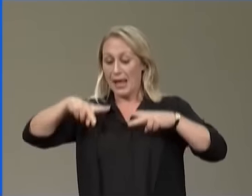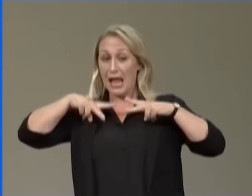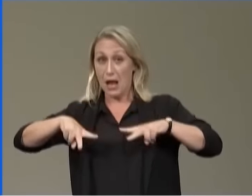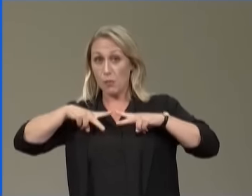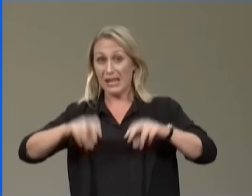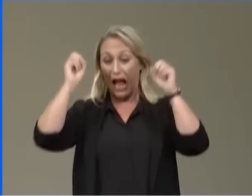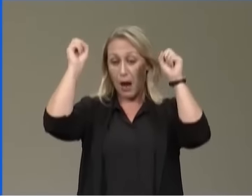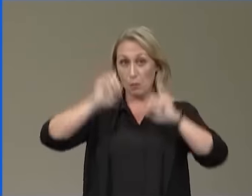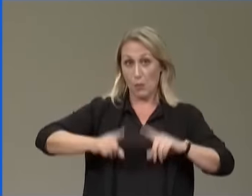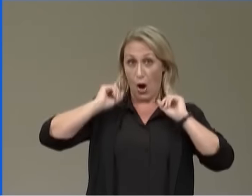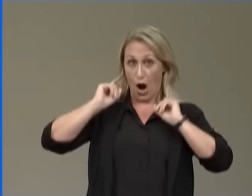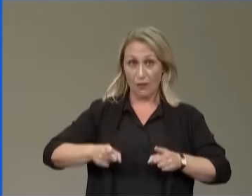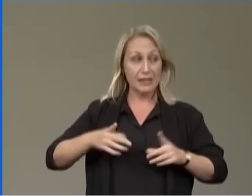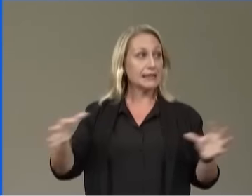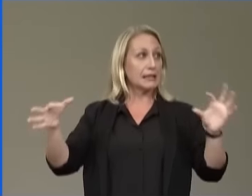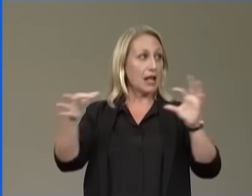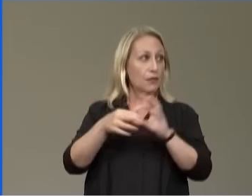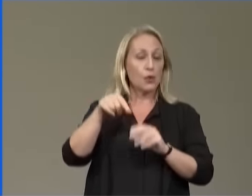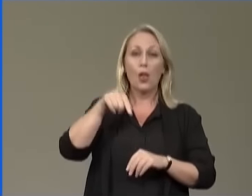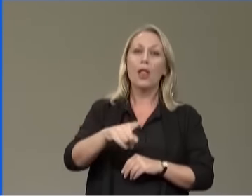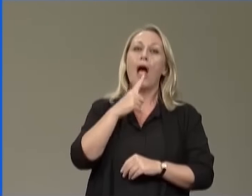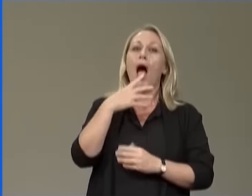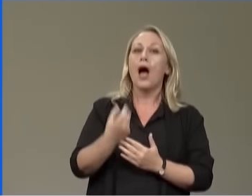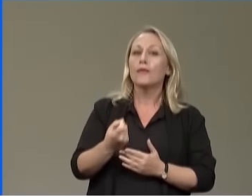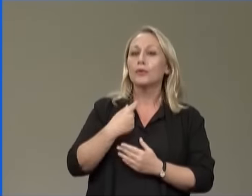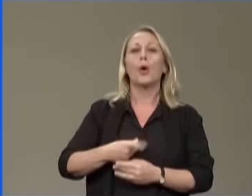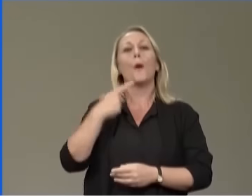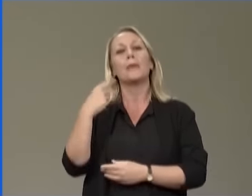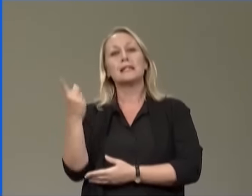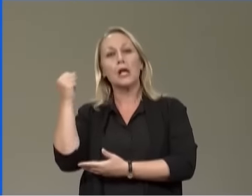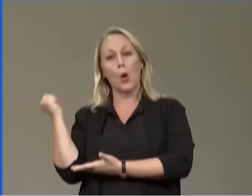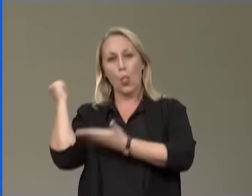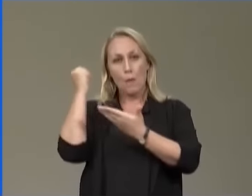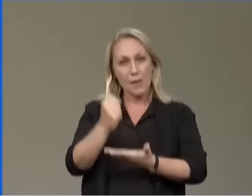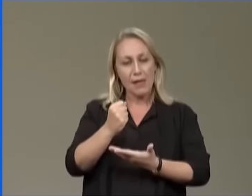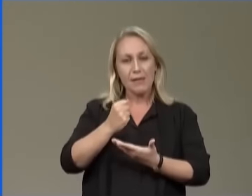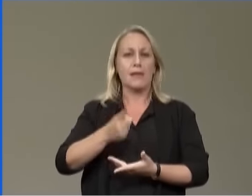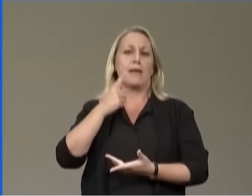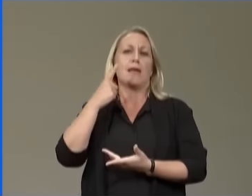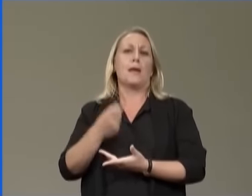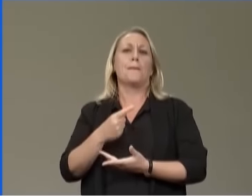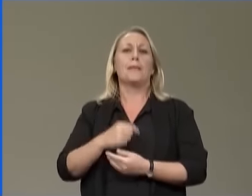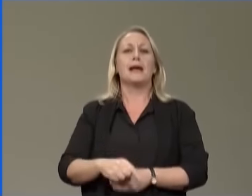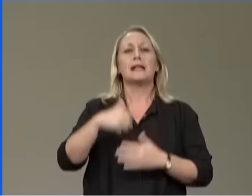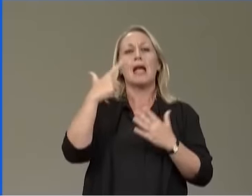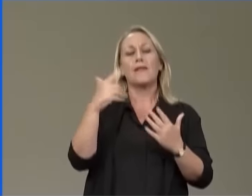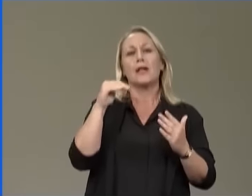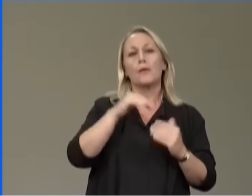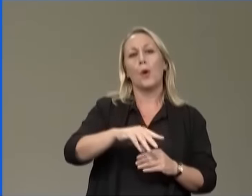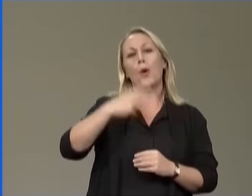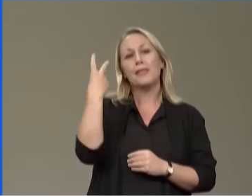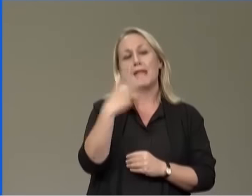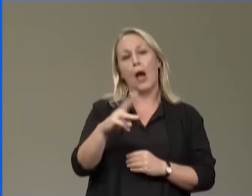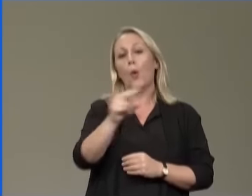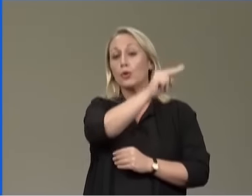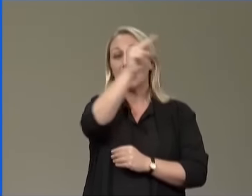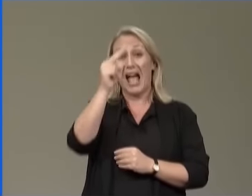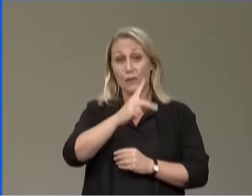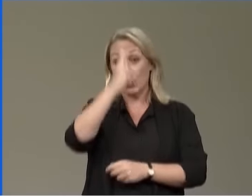πρόσθετη οικονομική ενίσχυση. Προσέξτε, έως 7.200 ευρώ το χρόνο